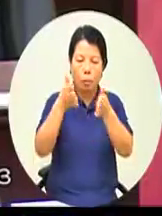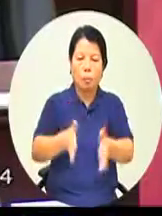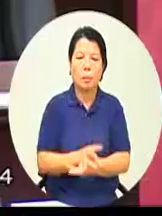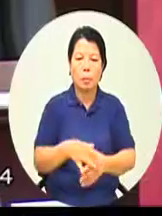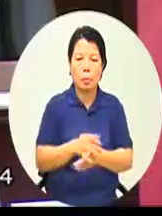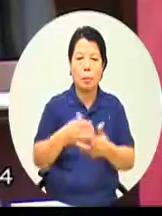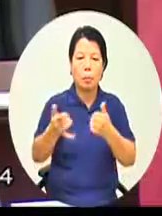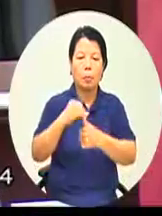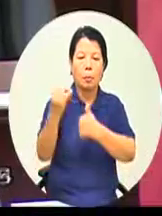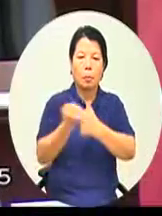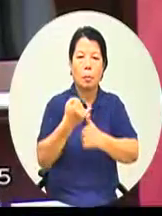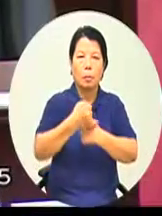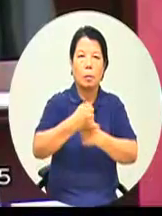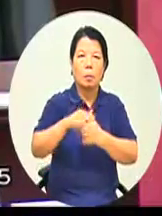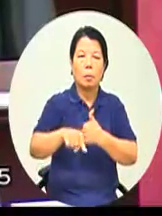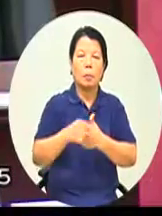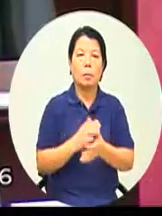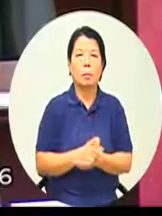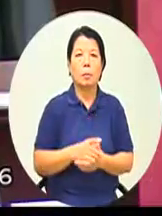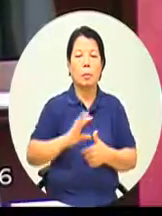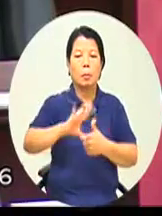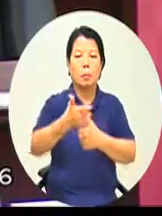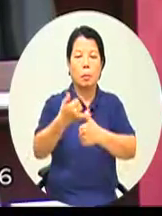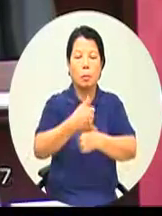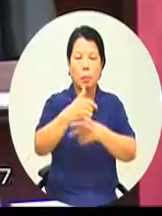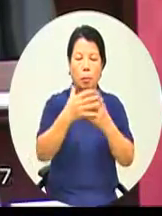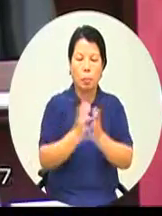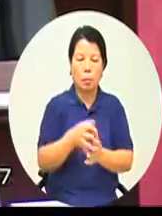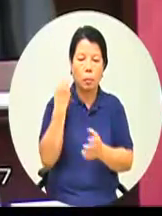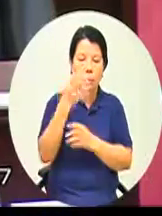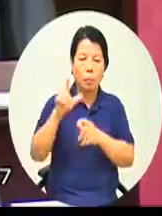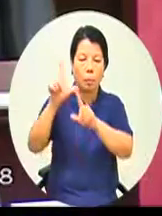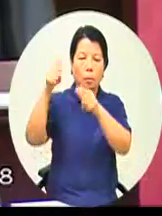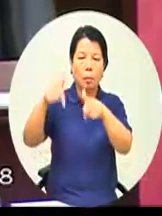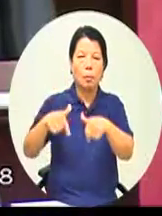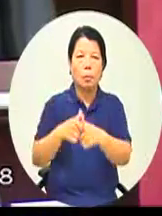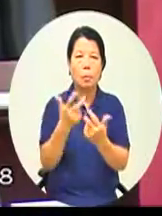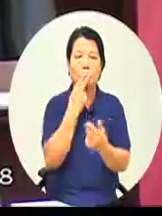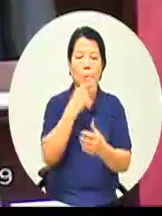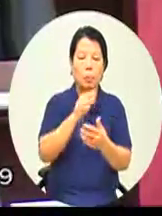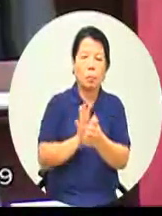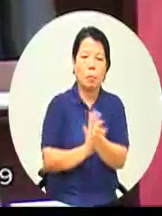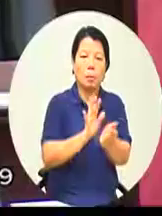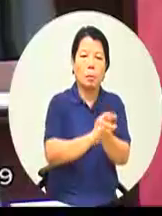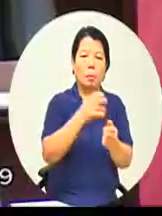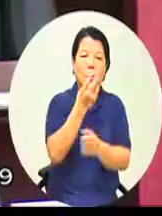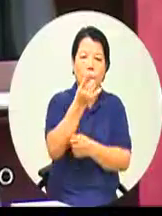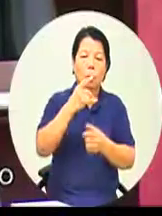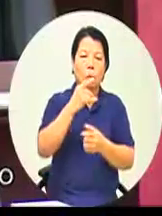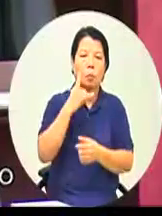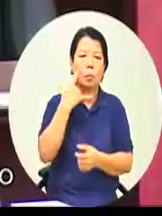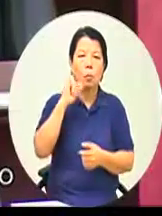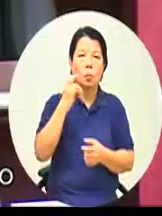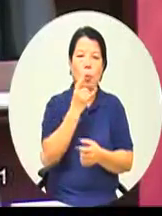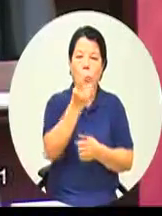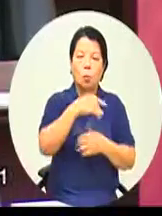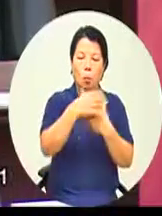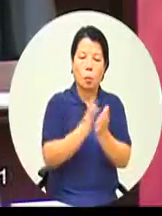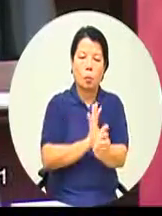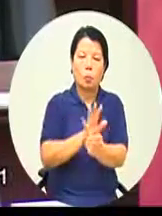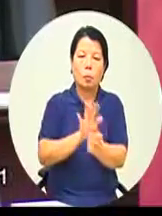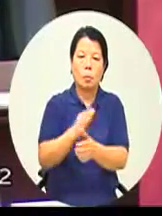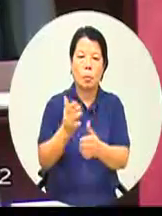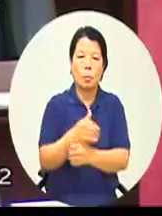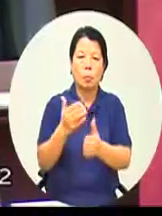民，还有我们行政院的这个新南向政策的一些相关推广语言母语，来帮助新移民孩